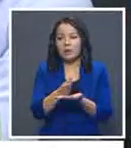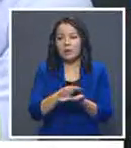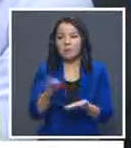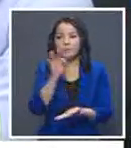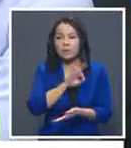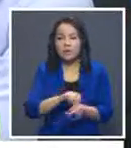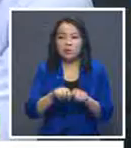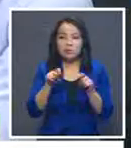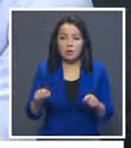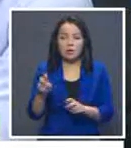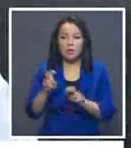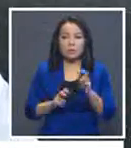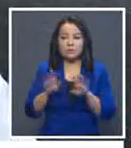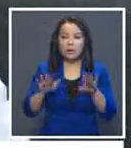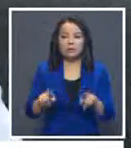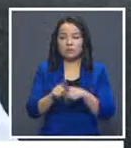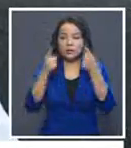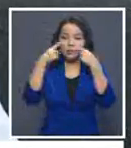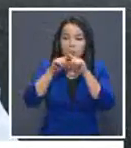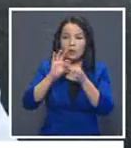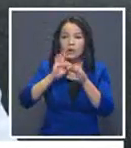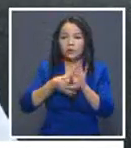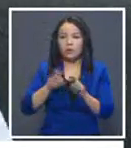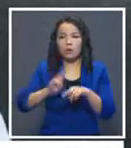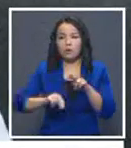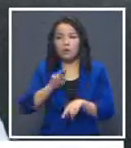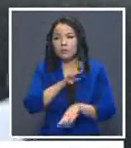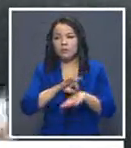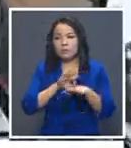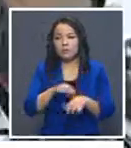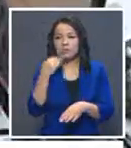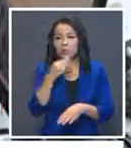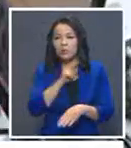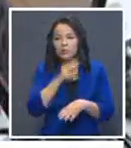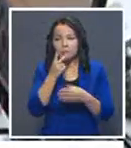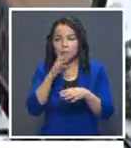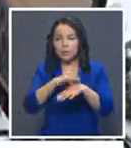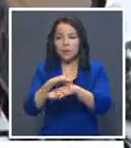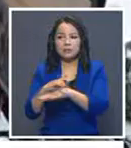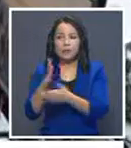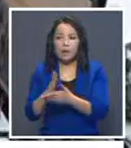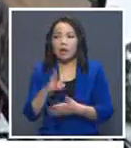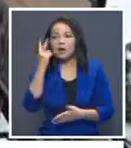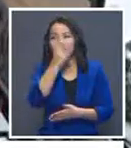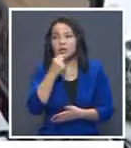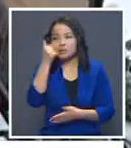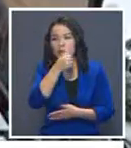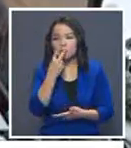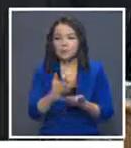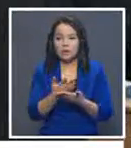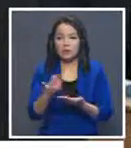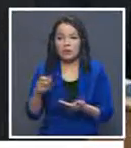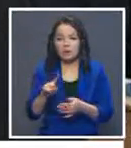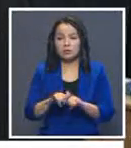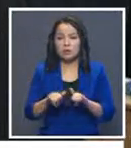тиімділігін бағамдап, өндірістік техникалық және күрделі құрылыс бөлімдерінің жұмыс сапасын көрді. Соңғы 2 жылда газ тарату жұмыстарына